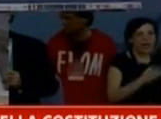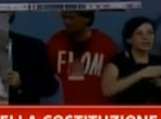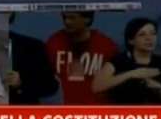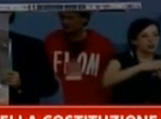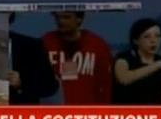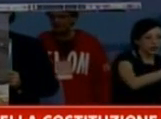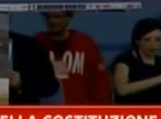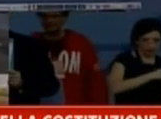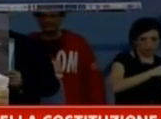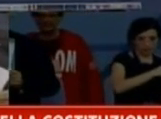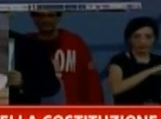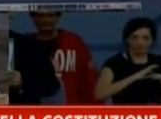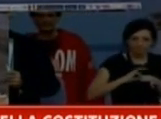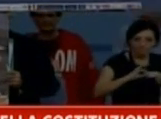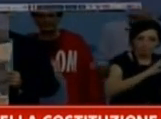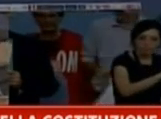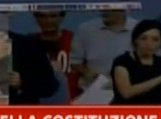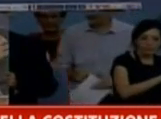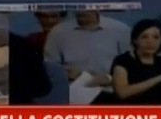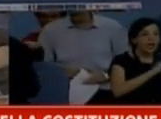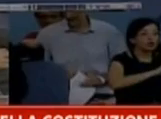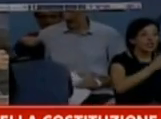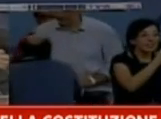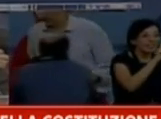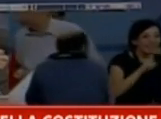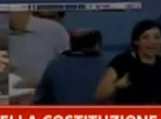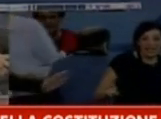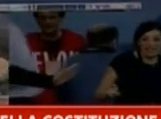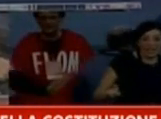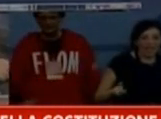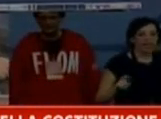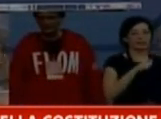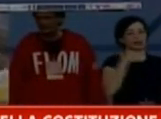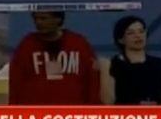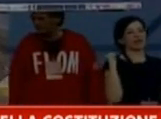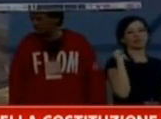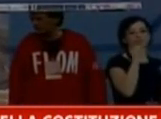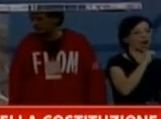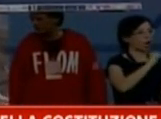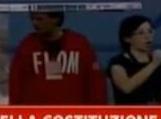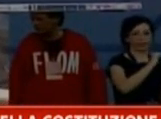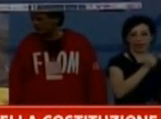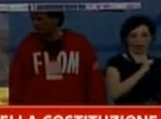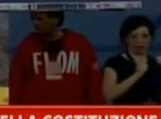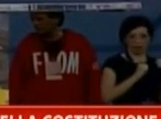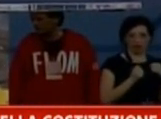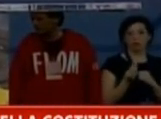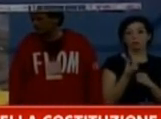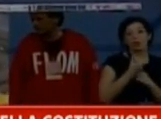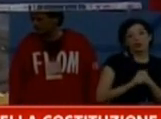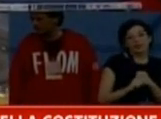le differenze sociali siano combattute, perché le grandi differenze sociali estromettono dalla